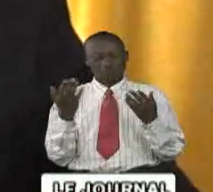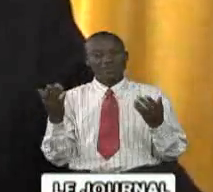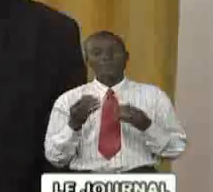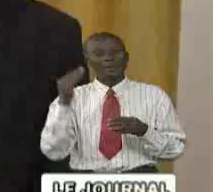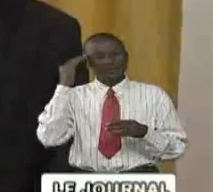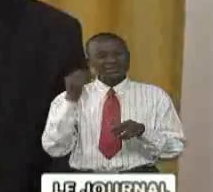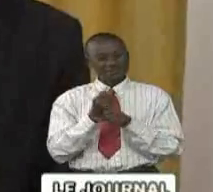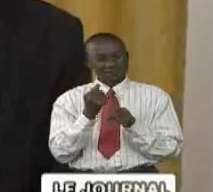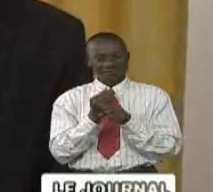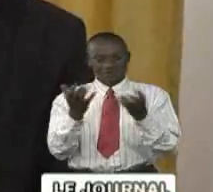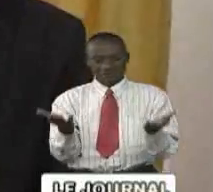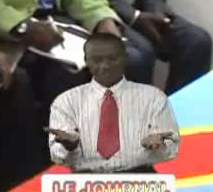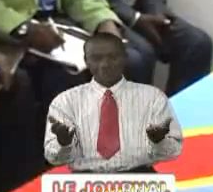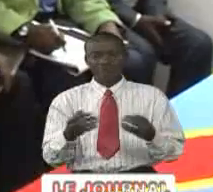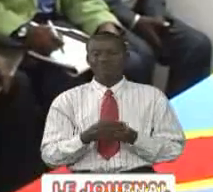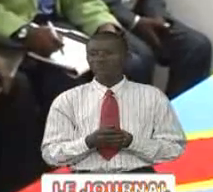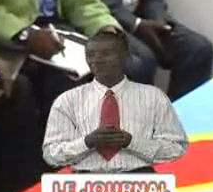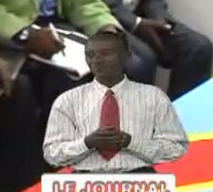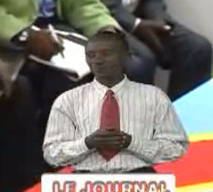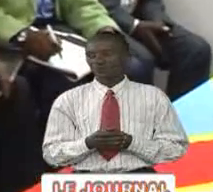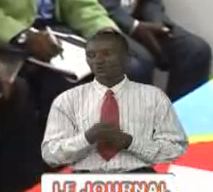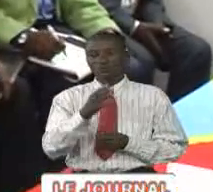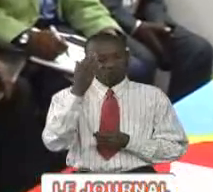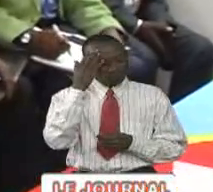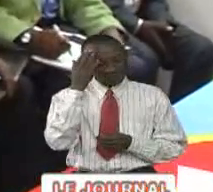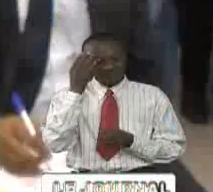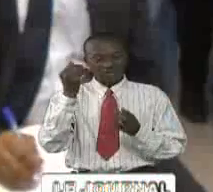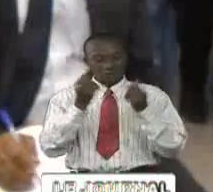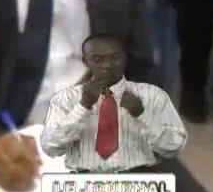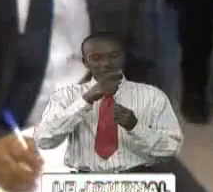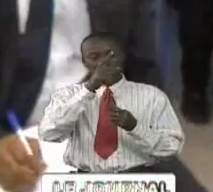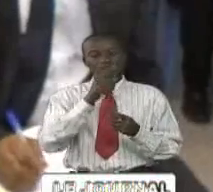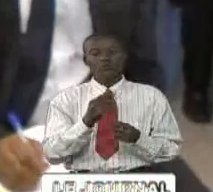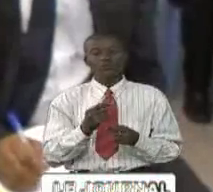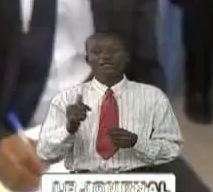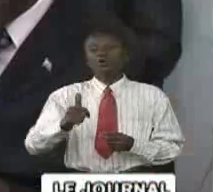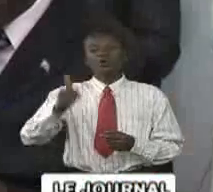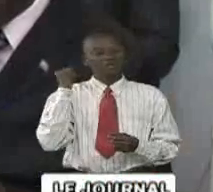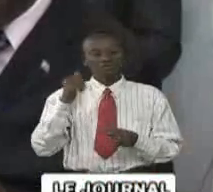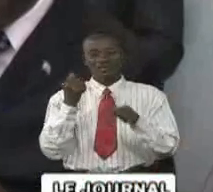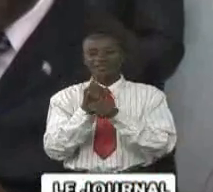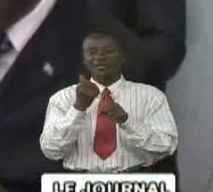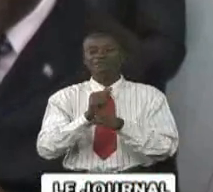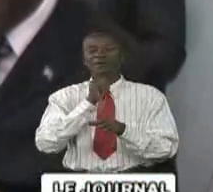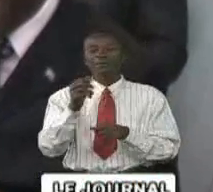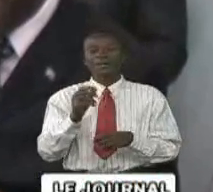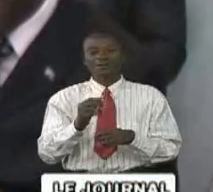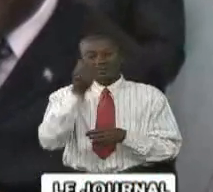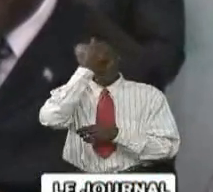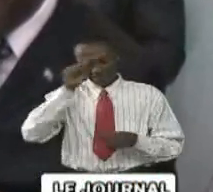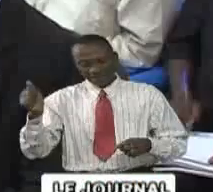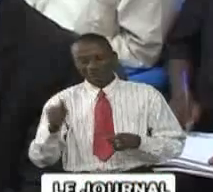route Kinshasa-Matadi-Boma. Ils ont déclenché un mouvement d'arrêt de travail depuis le lundi dernier. Ces conducteurs dénoncent